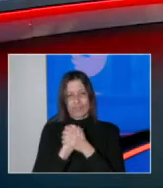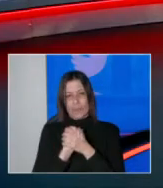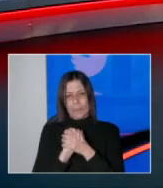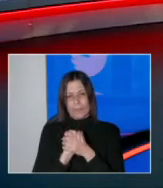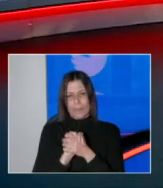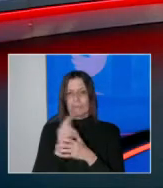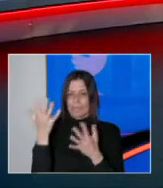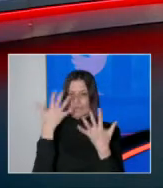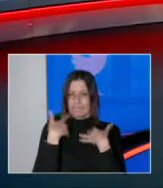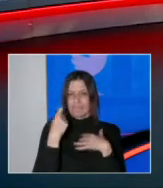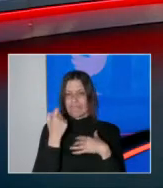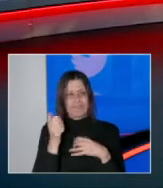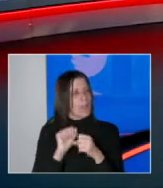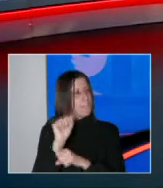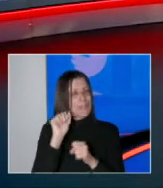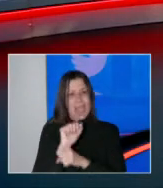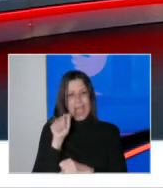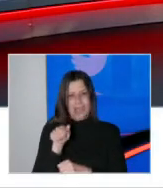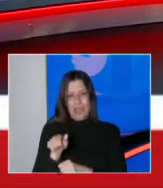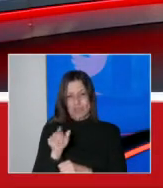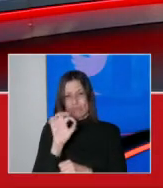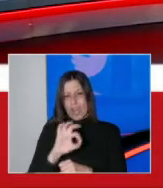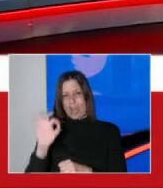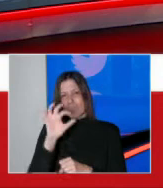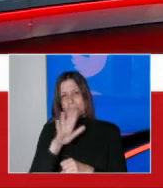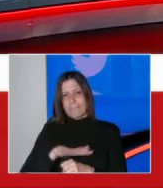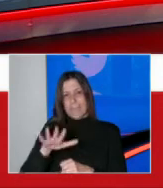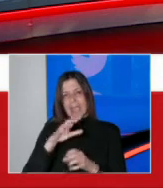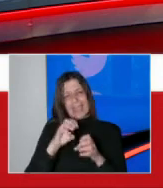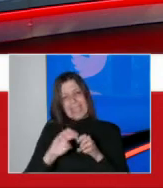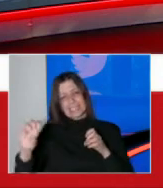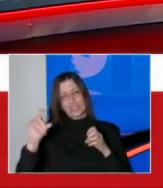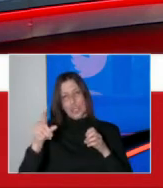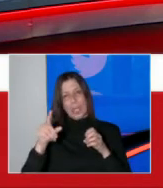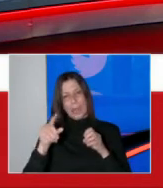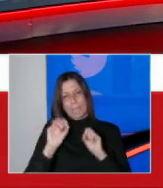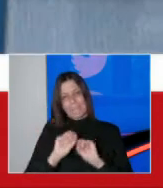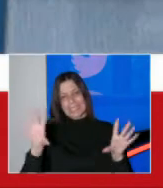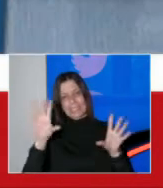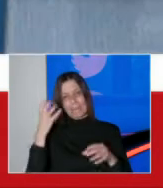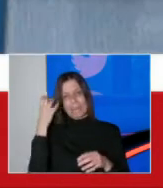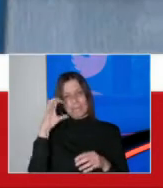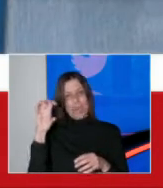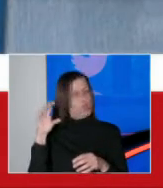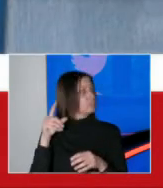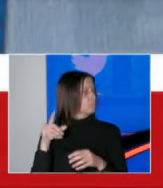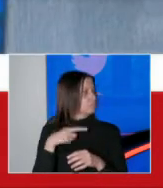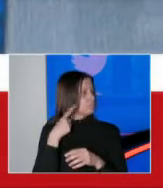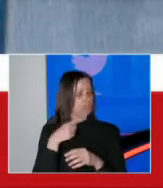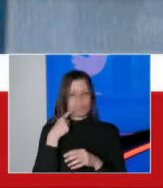אמיר, ספר לי קצת על המחאה הזאת שלכם, של מערכת הצינור. פרסמתם פוסט בפייסבוק שבעצם